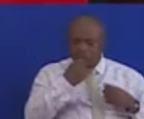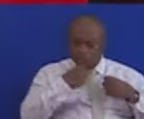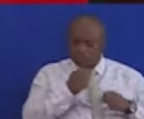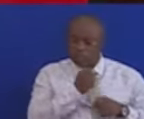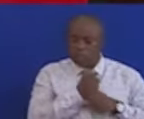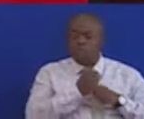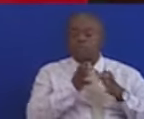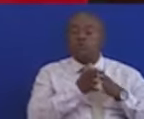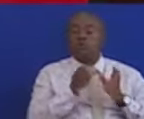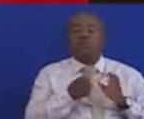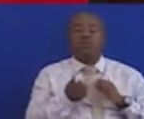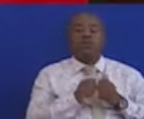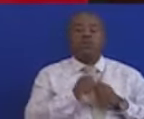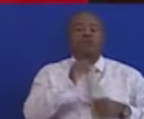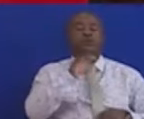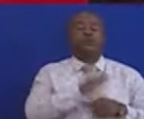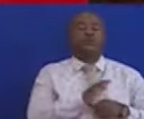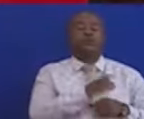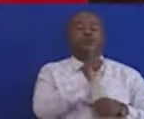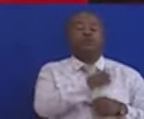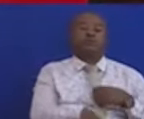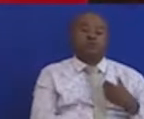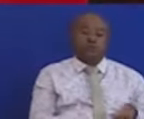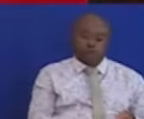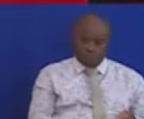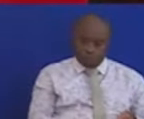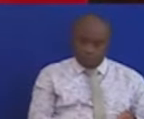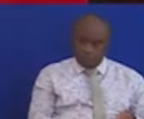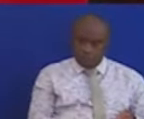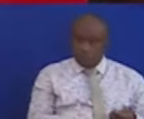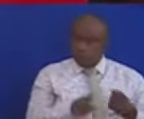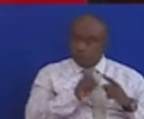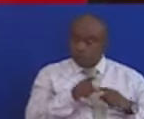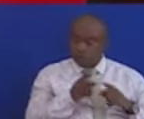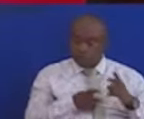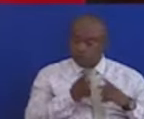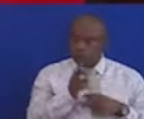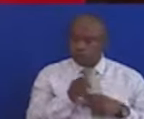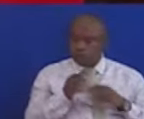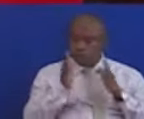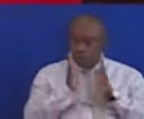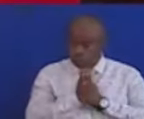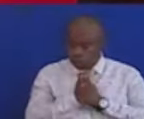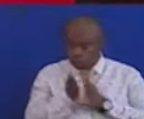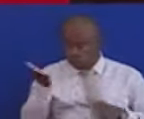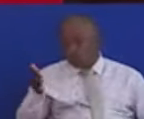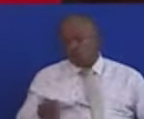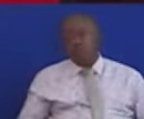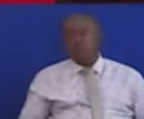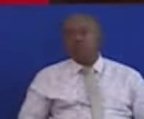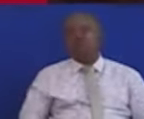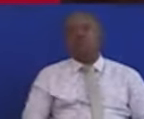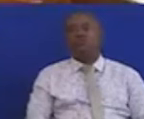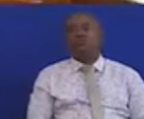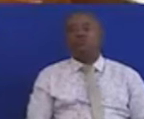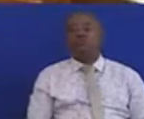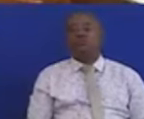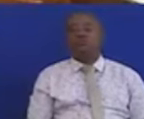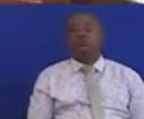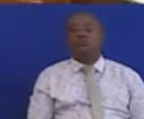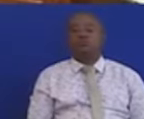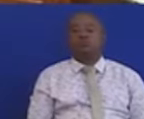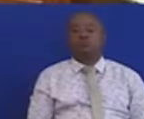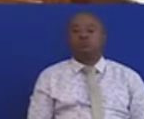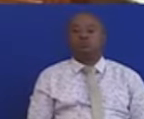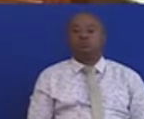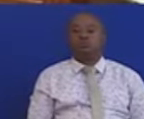ardhelia ni nyingchi mhh wa mwen kiti nak shuk kuru asante Sana MH